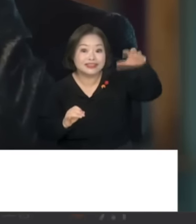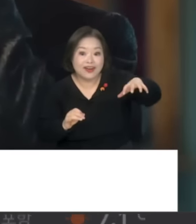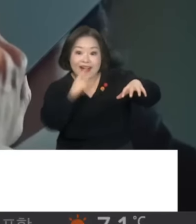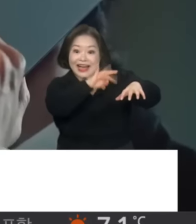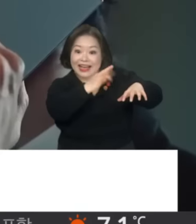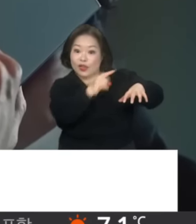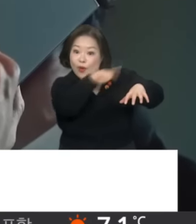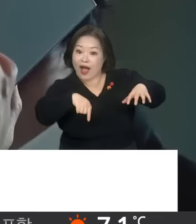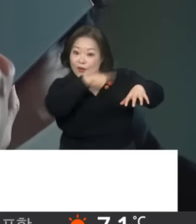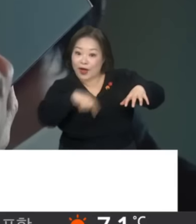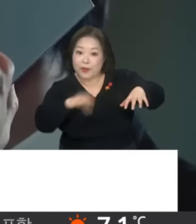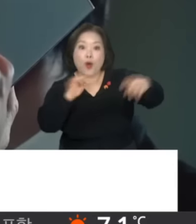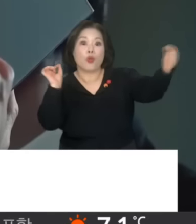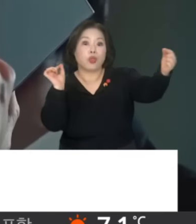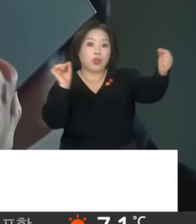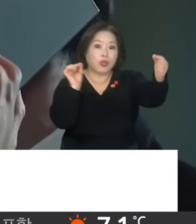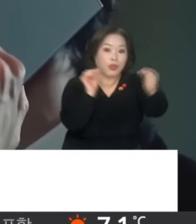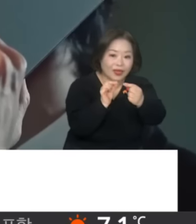기입니다